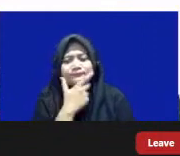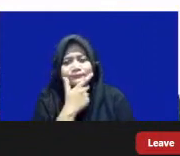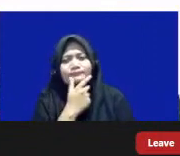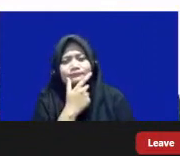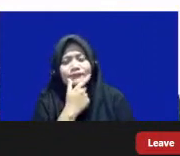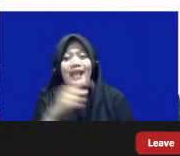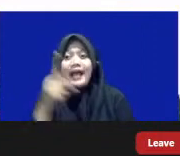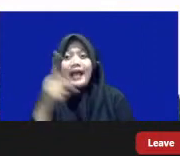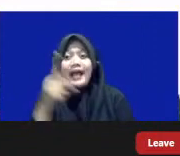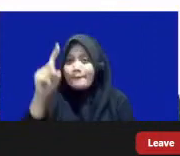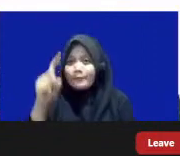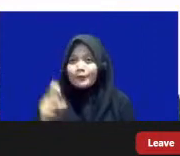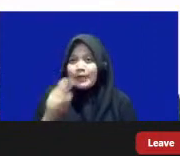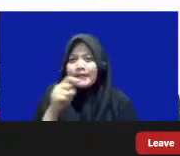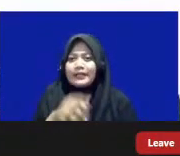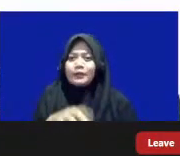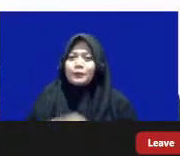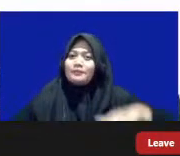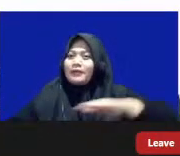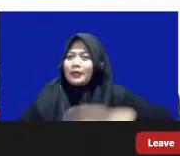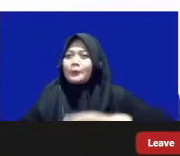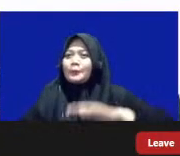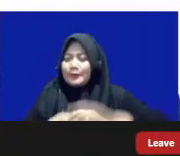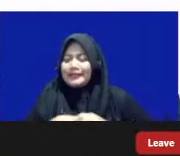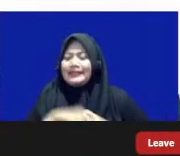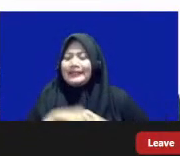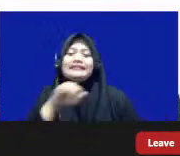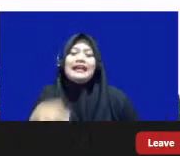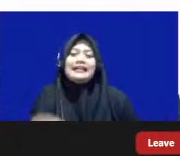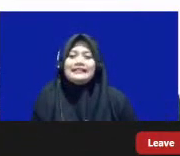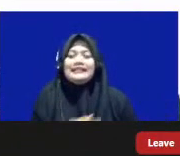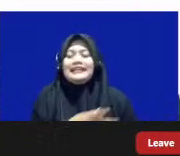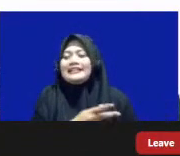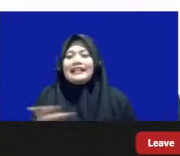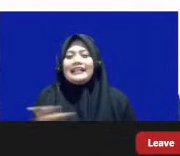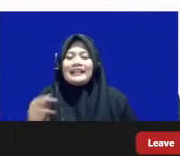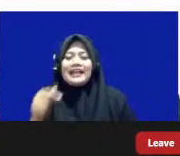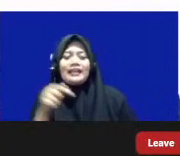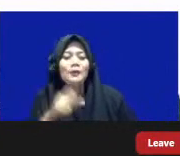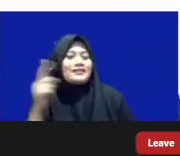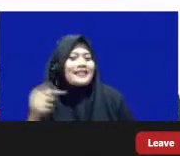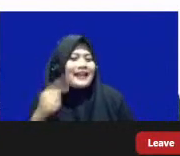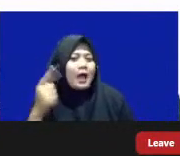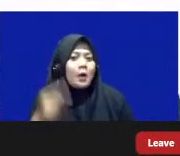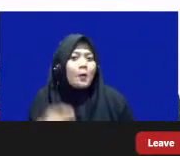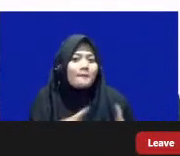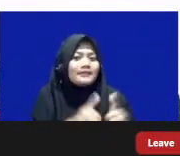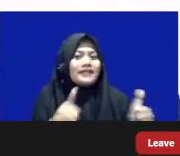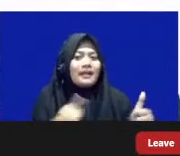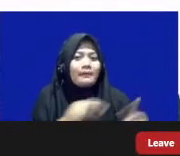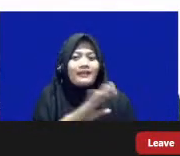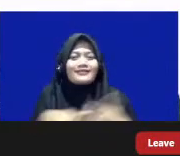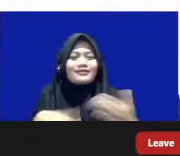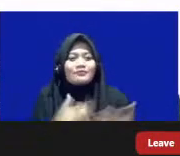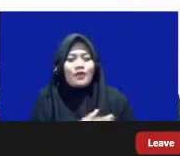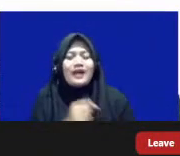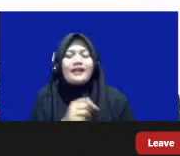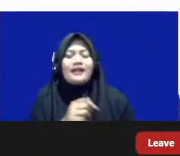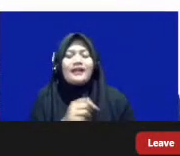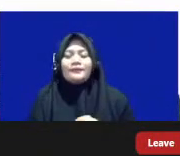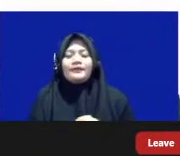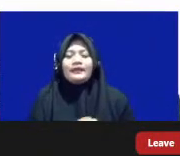Kebutuhannya itu dipenuhi. Jadi kita itu selalu menyiapkan semua itu, dan kita